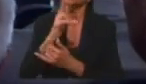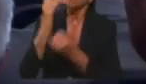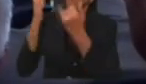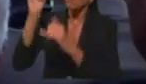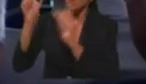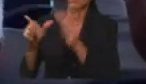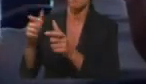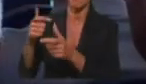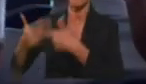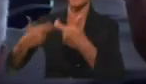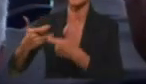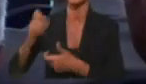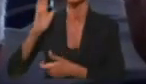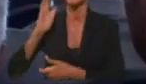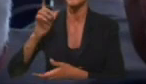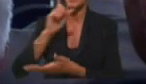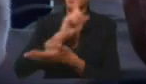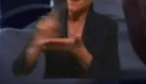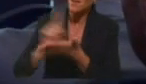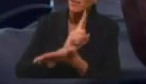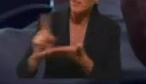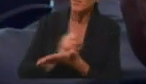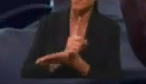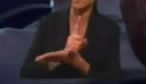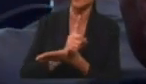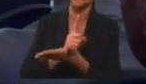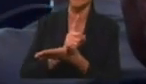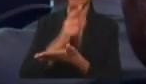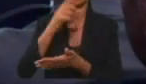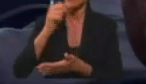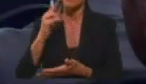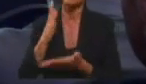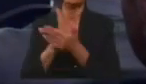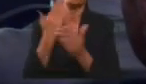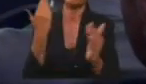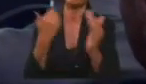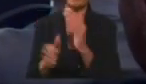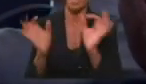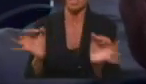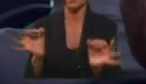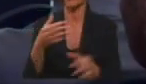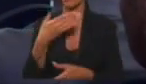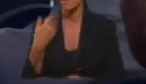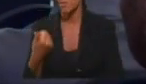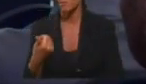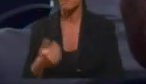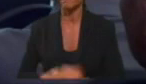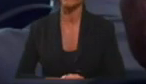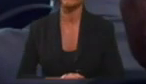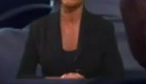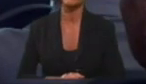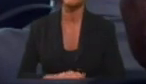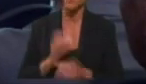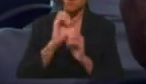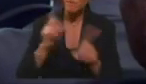to robić, to się zawsze pojawia tutaj ryzyko, że te dane stracą swoją aktualność na przykład, tak? No i